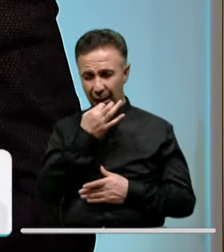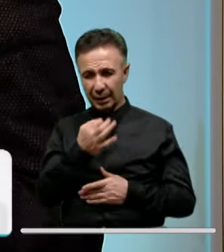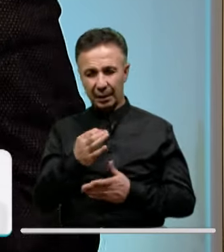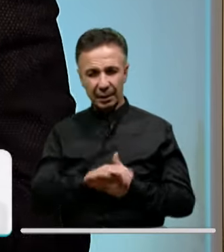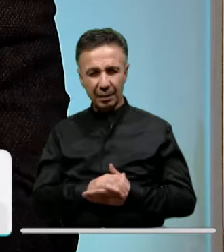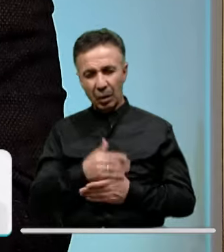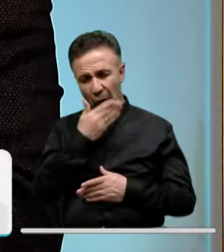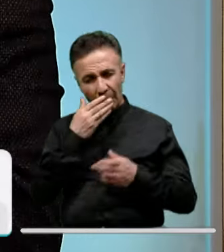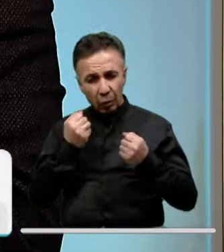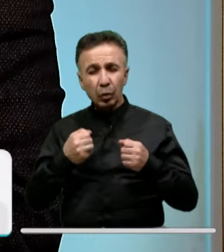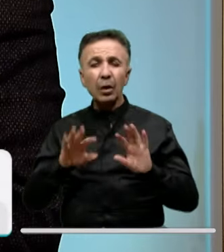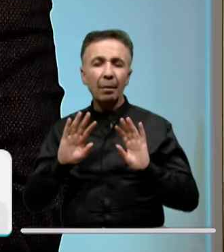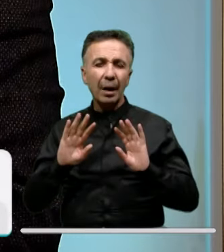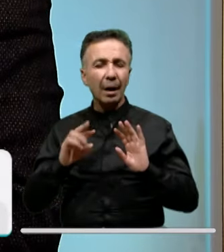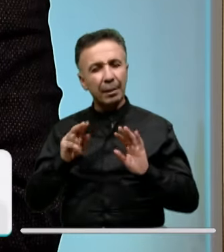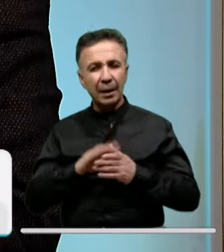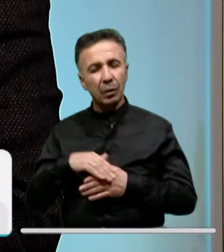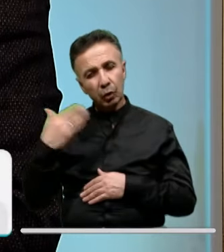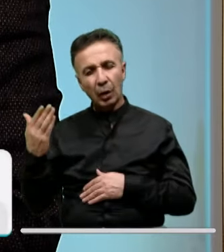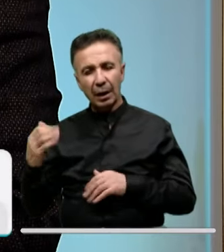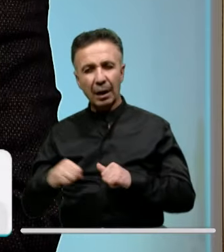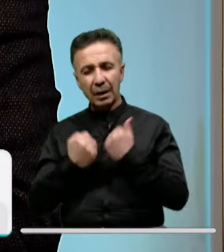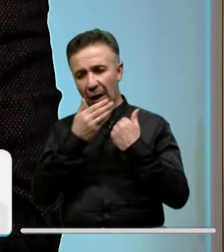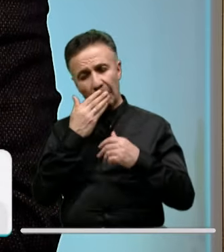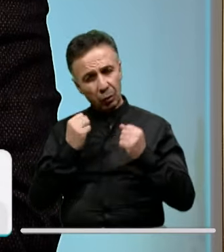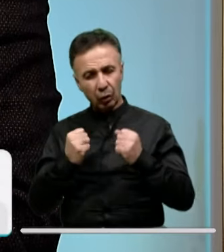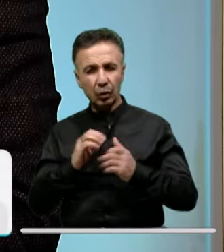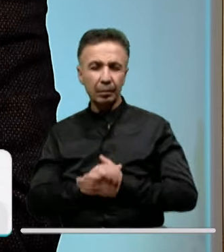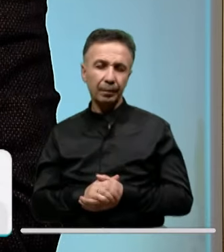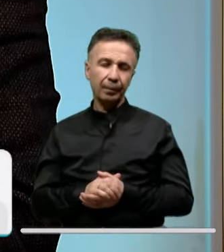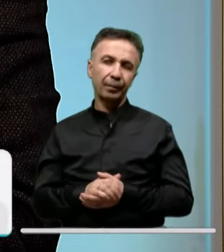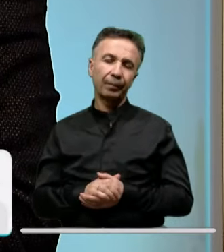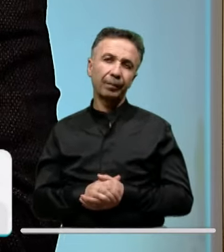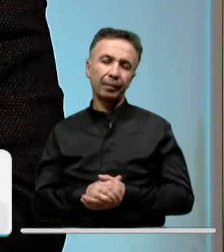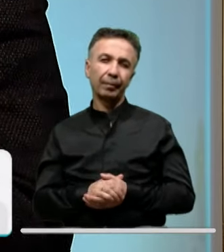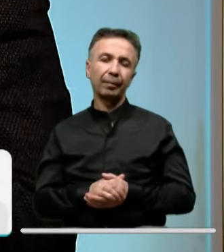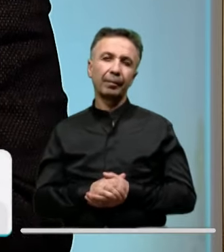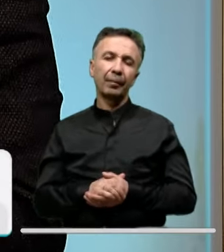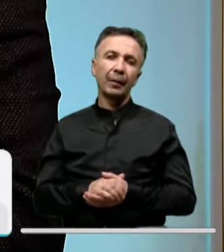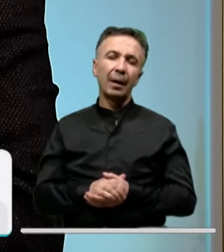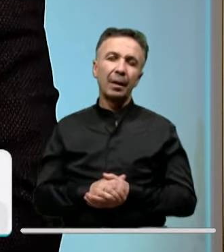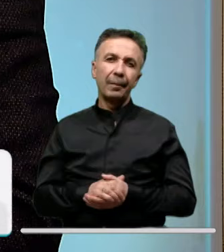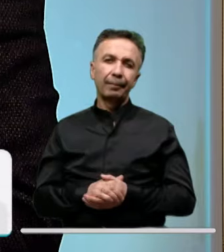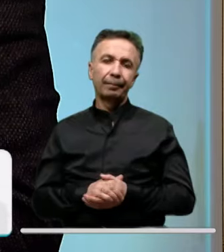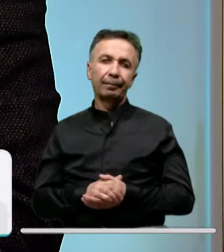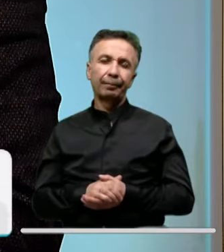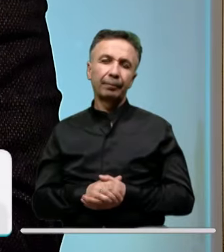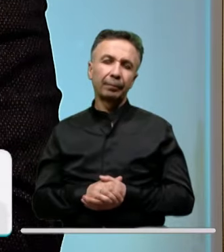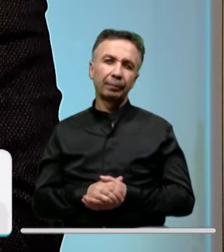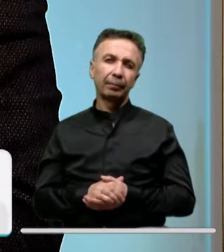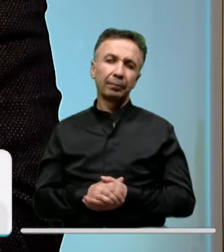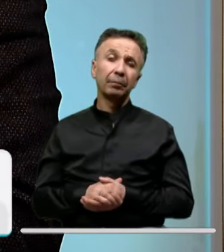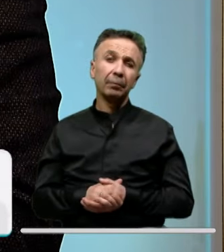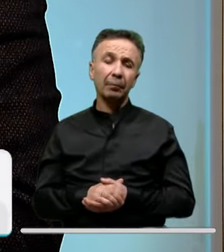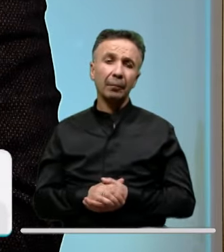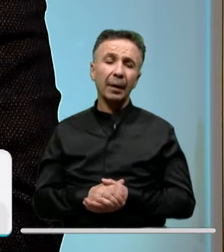bu meşru ruhsatların dışına, bu meşru mazeretlerin dışına, efendim sizin de ifade ettiğiniz gibi seyircimizin de kastının olduğunu düşünüyorum.